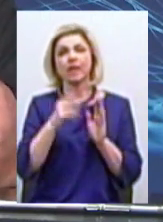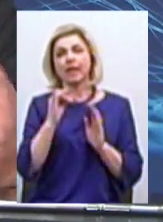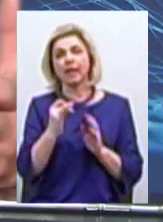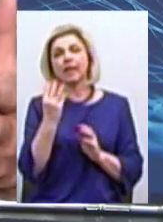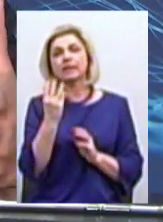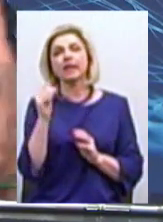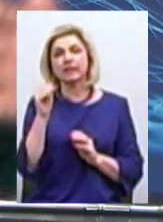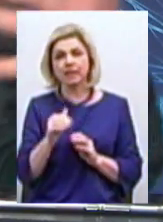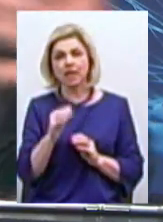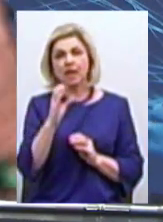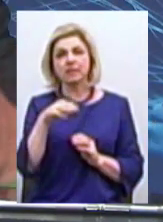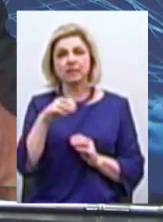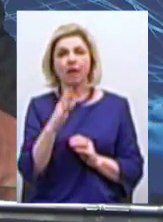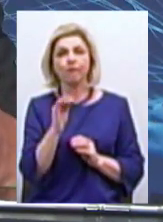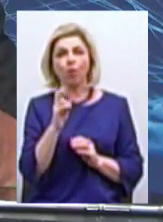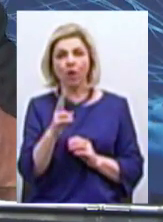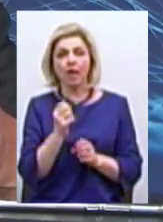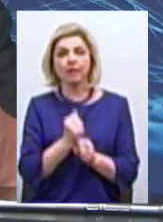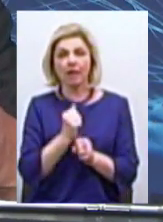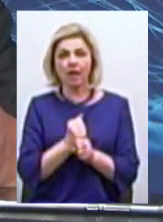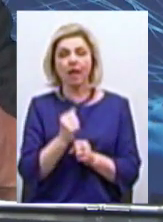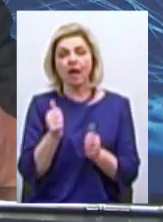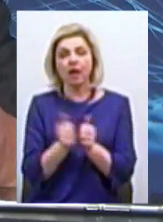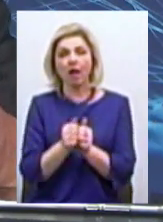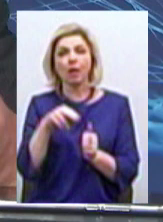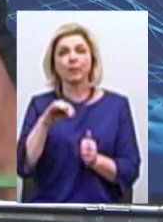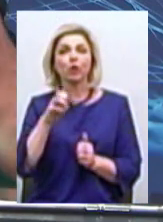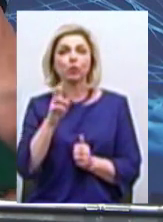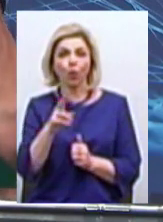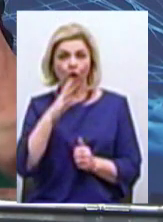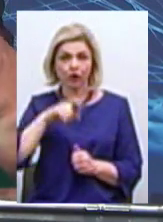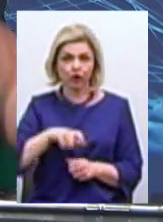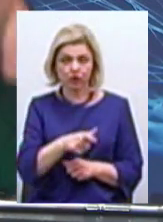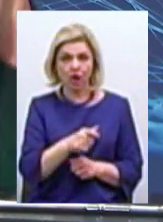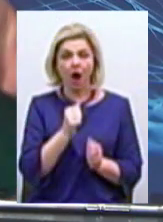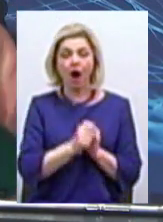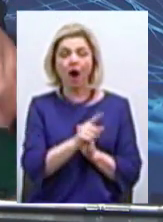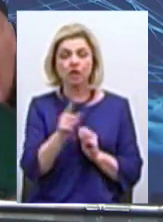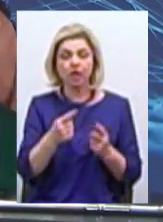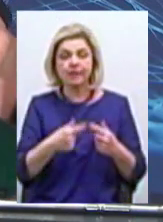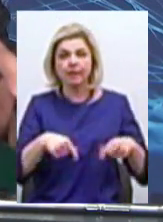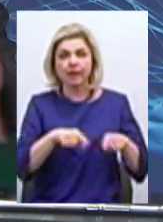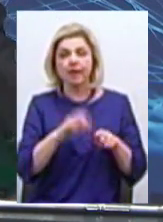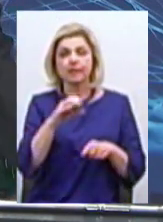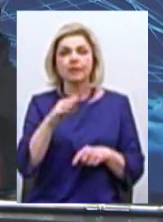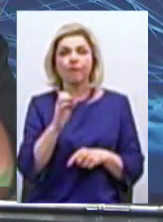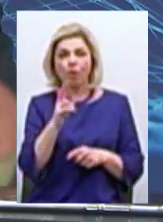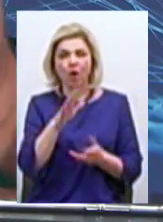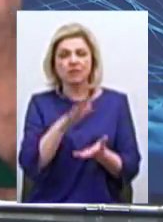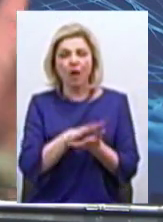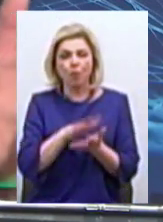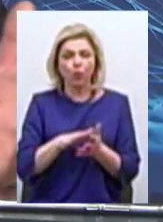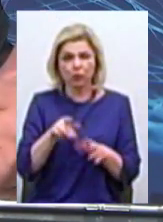ставків, які зроблені на притоках цієї річки. Це кожен ставочок. Кожен ставок, він замулив ті джерела,